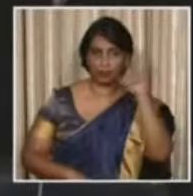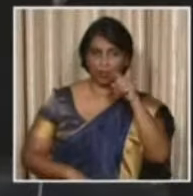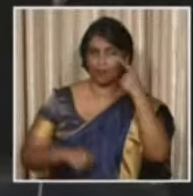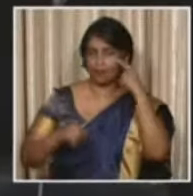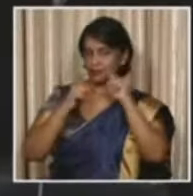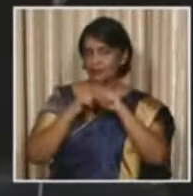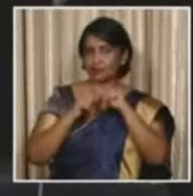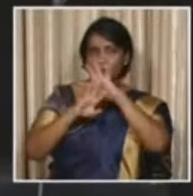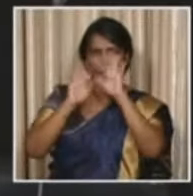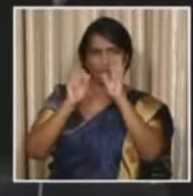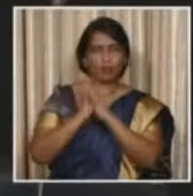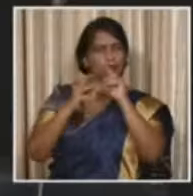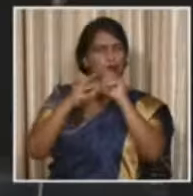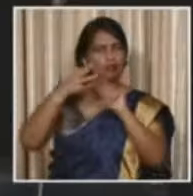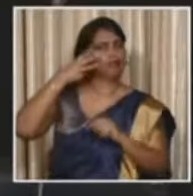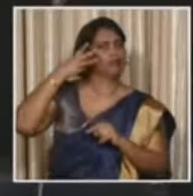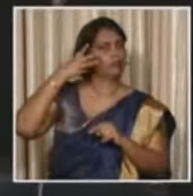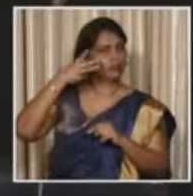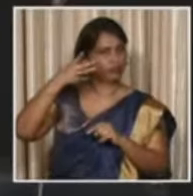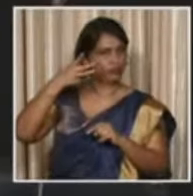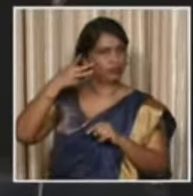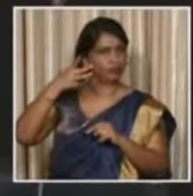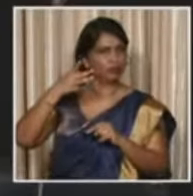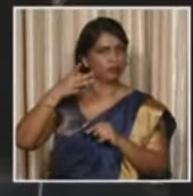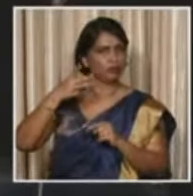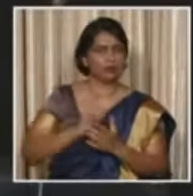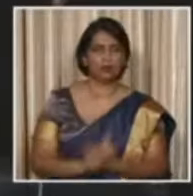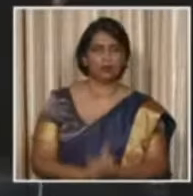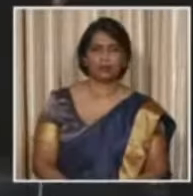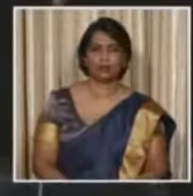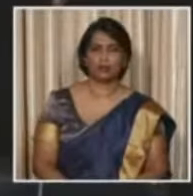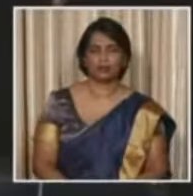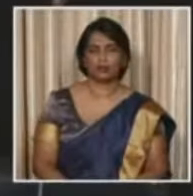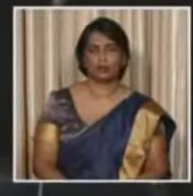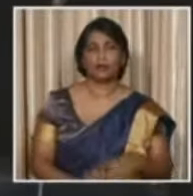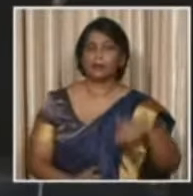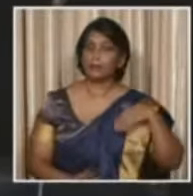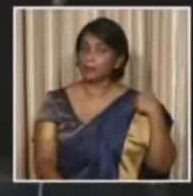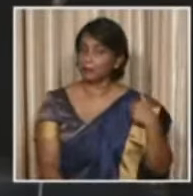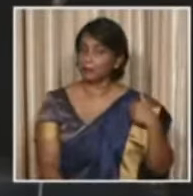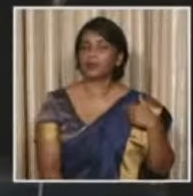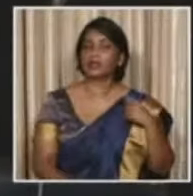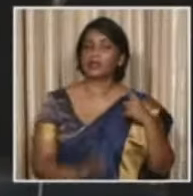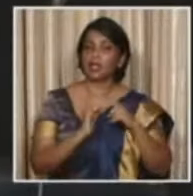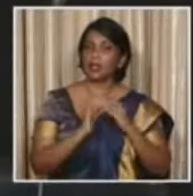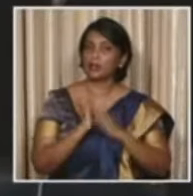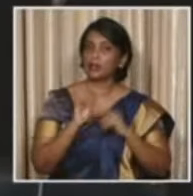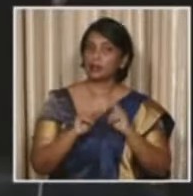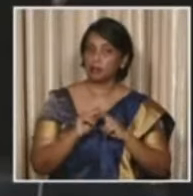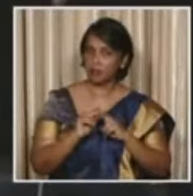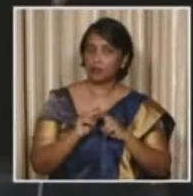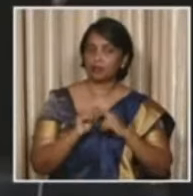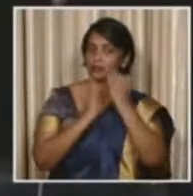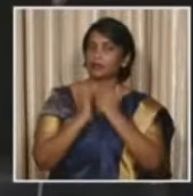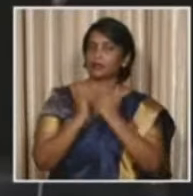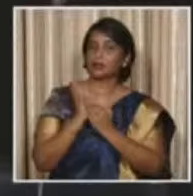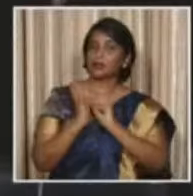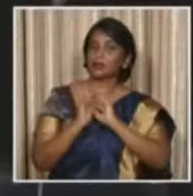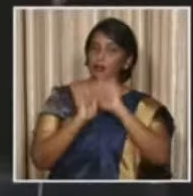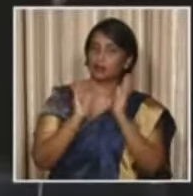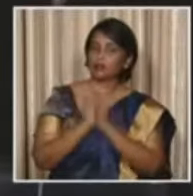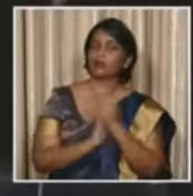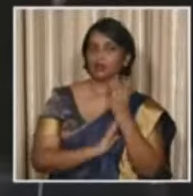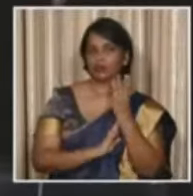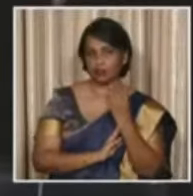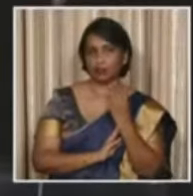තියෙන කාරණා තුනින්ද තමයි ඔව් නෑ ෆස්ට් හරි ප්‍රධාන වශයෙන් IMF IMF agreement එකේ තියෙන ප්‍රධාන වශයෙන්